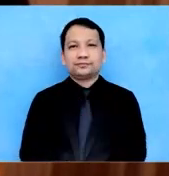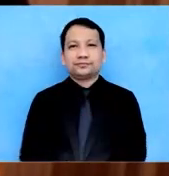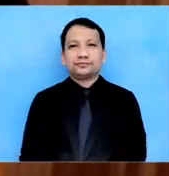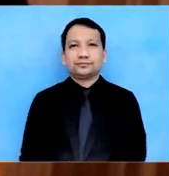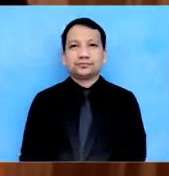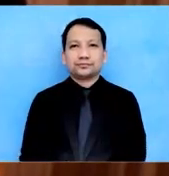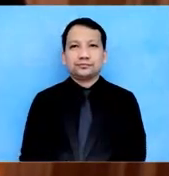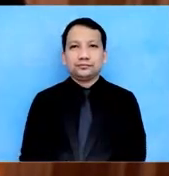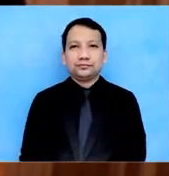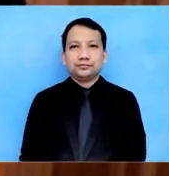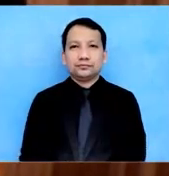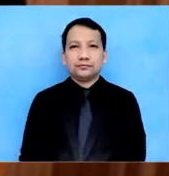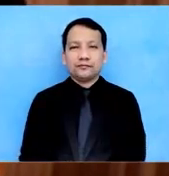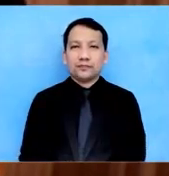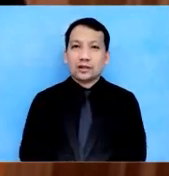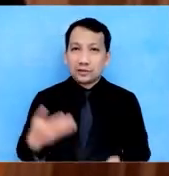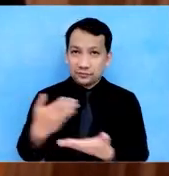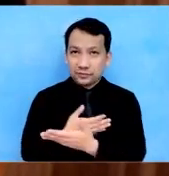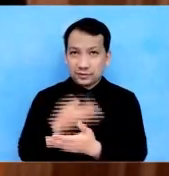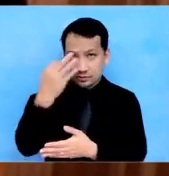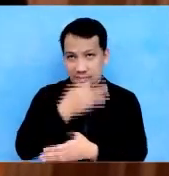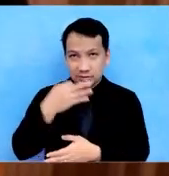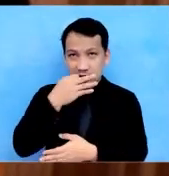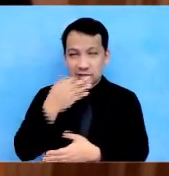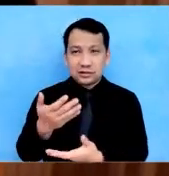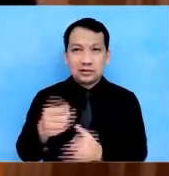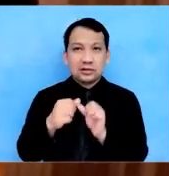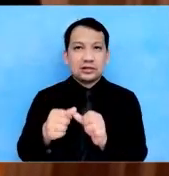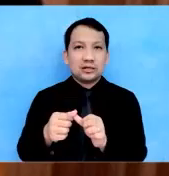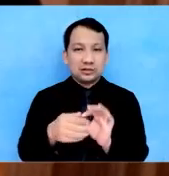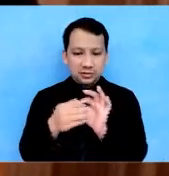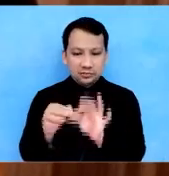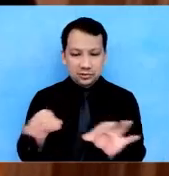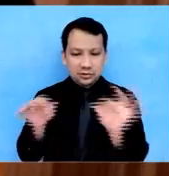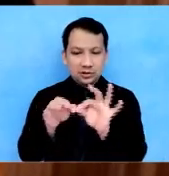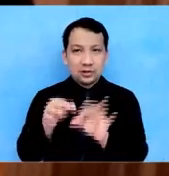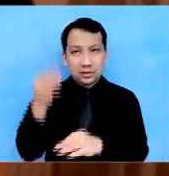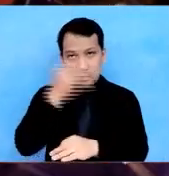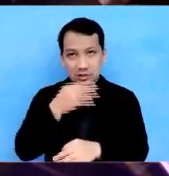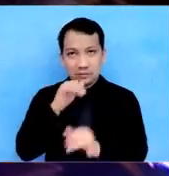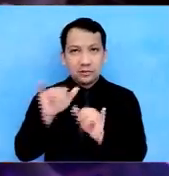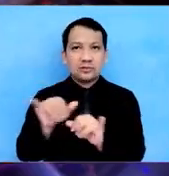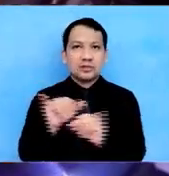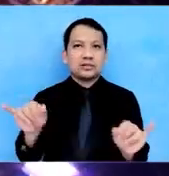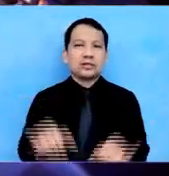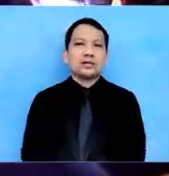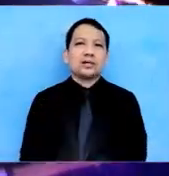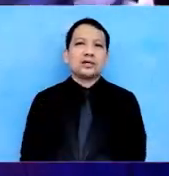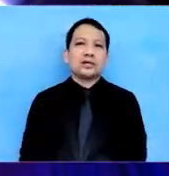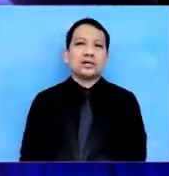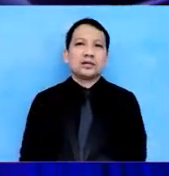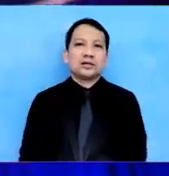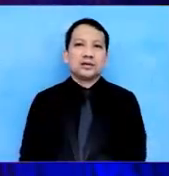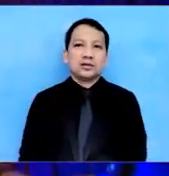with also fresh faces. Pero the essence of the Face to Face is still the same. Ang pag-aayos